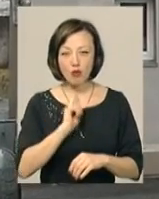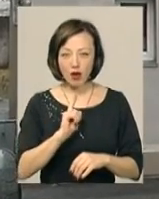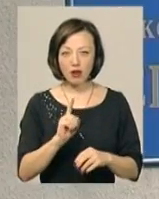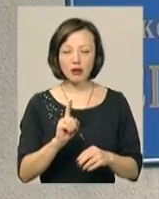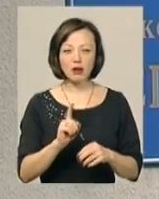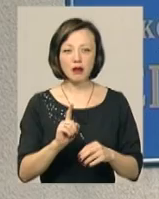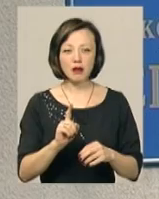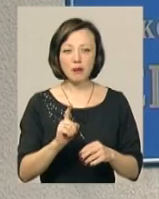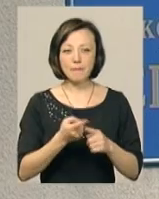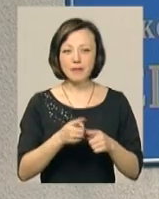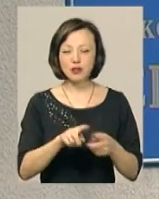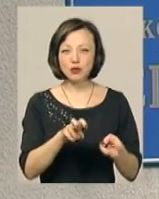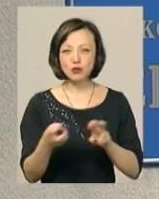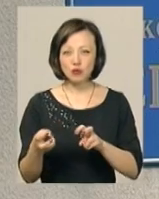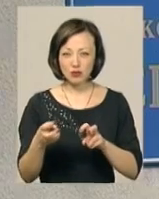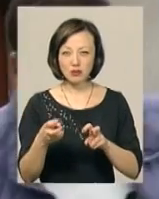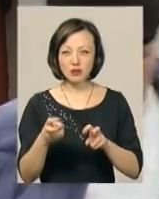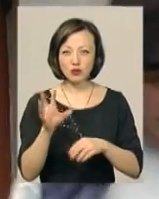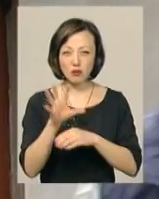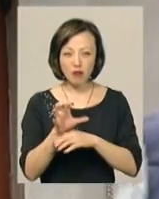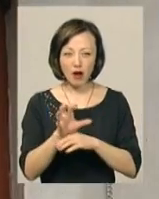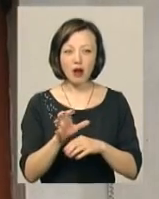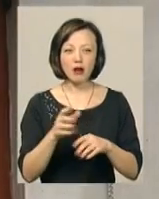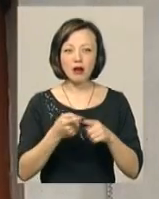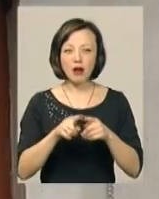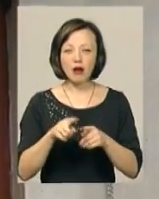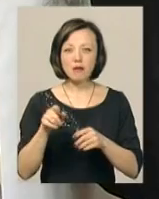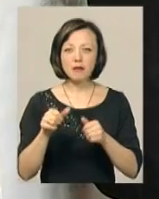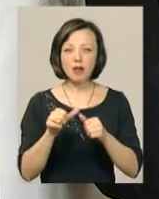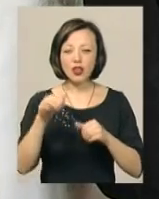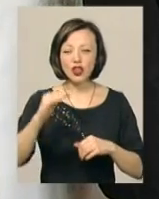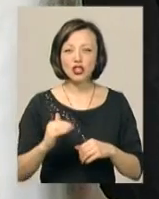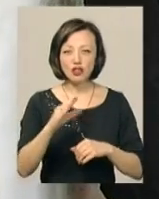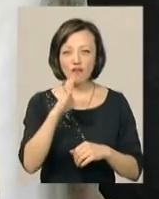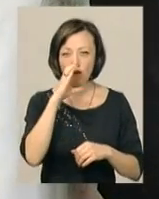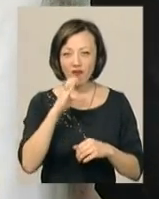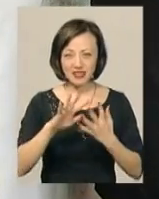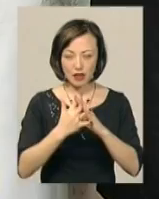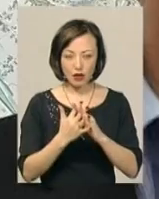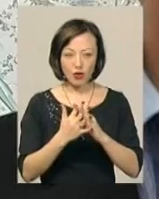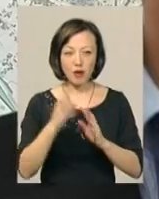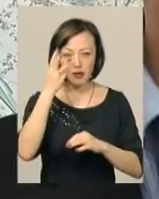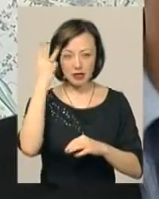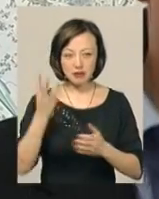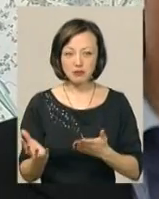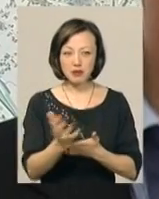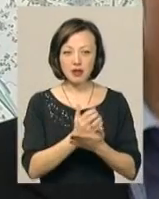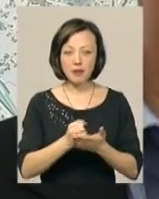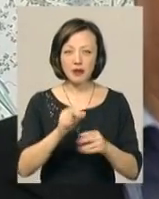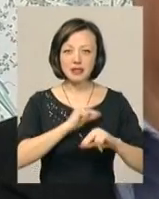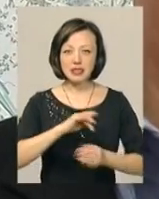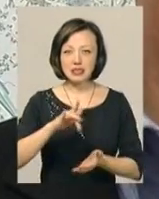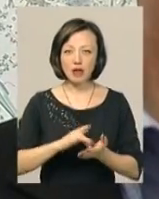безхатяк утилізують на заводі у Нижніх Вовківцях, що поблизу обласного центру. У Хмельницькому їх підбирають працівники центру поводження з